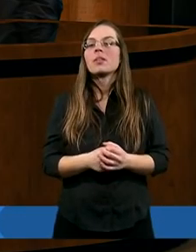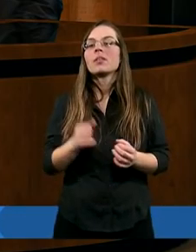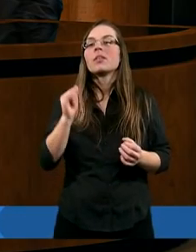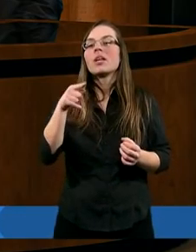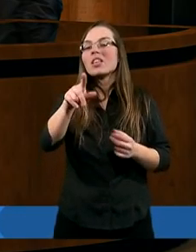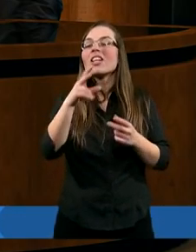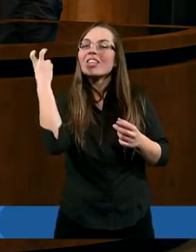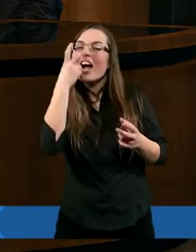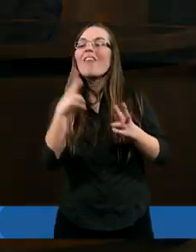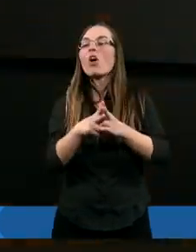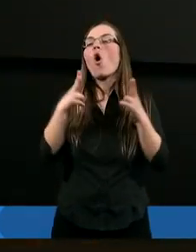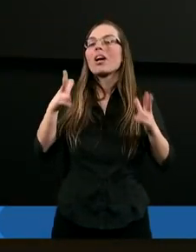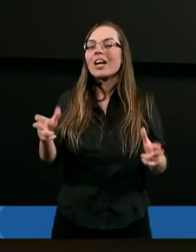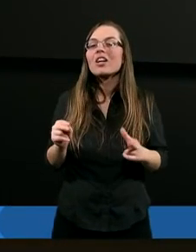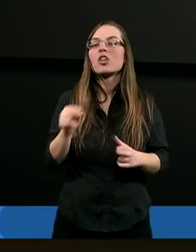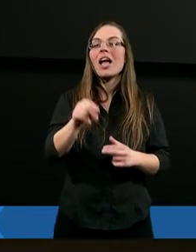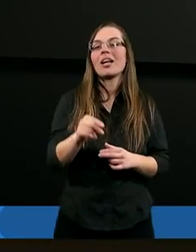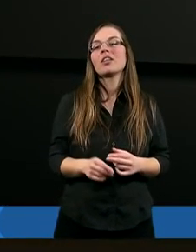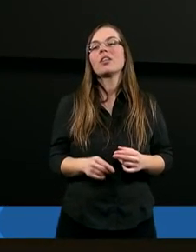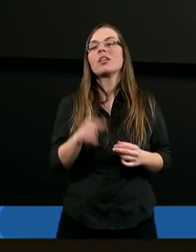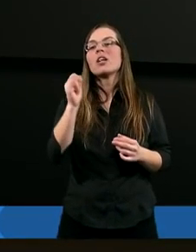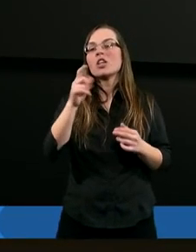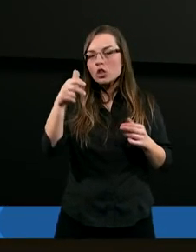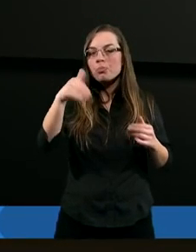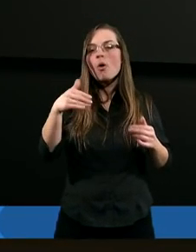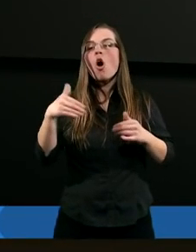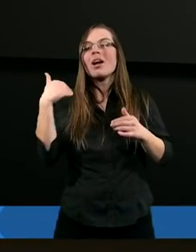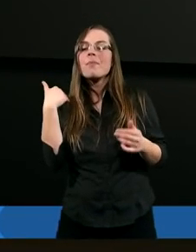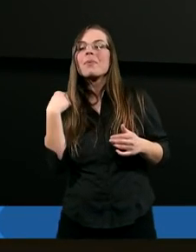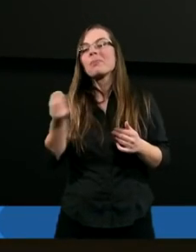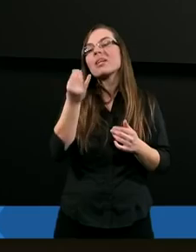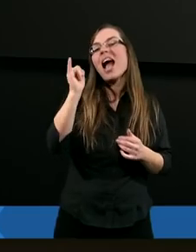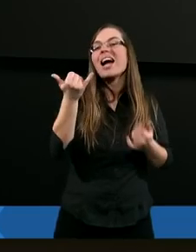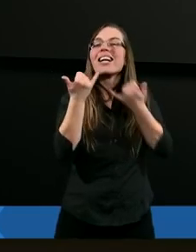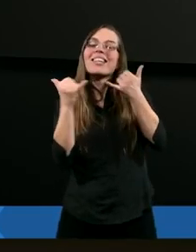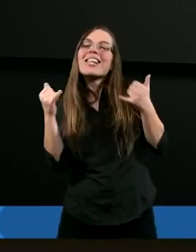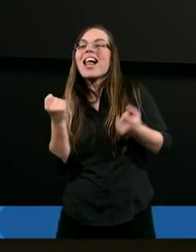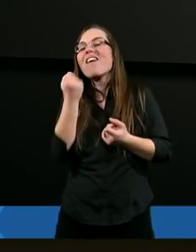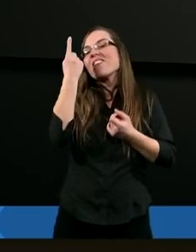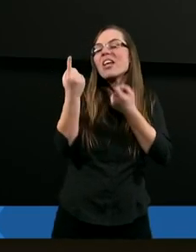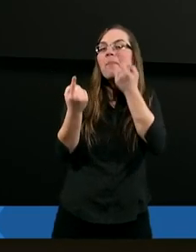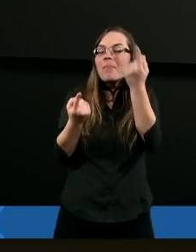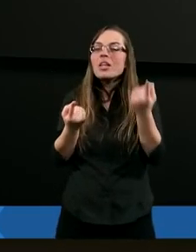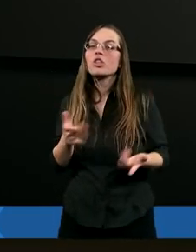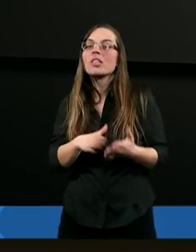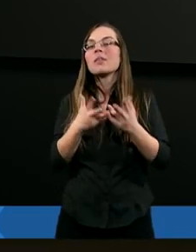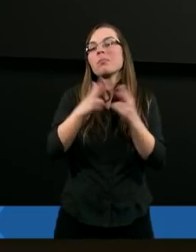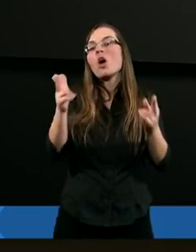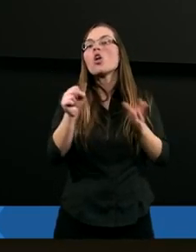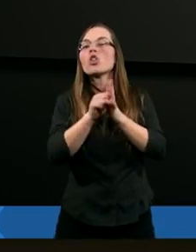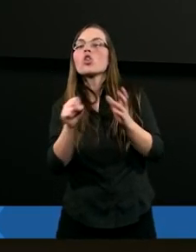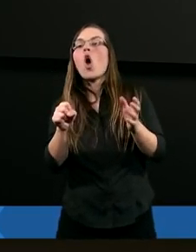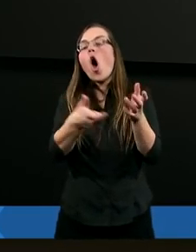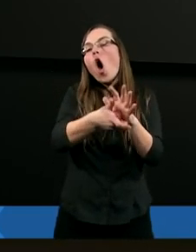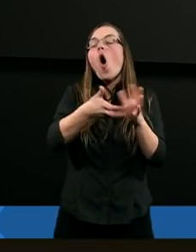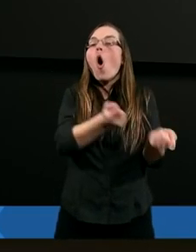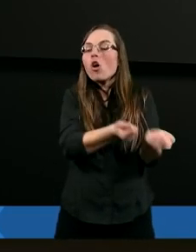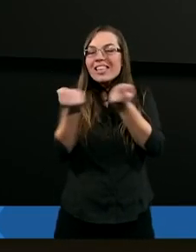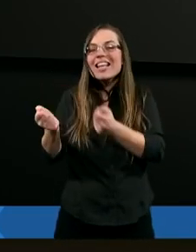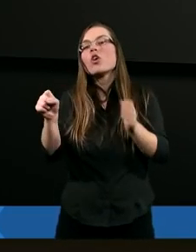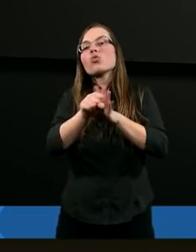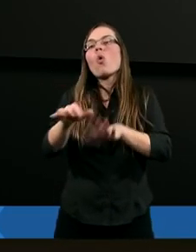Tak, to ciekawe określenie. Tak się zastanawiałem, czy moglibyśmy jeszcze jakieś inne wymyślić w odniesieniu